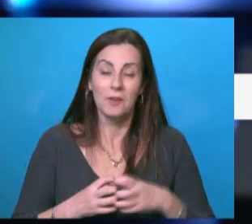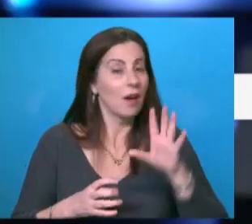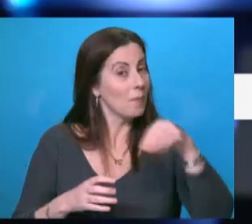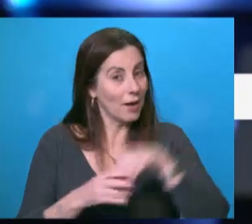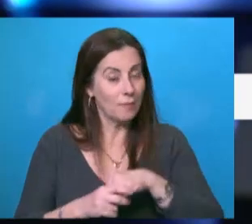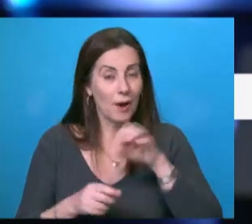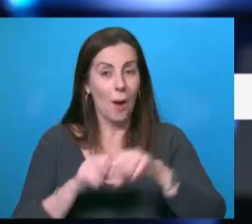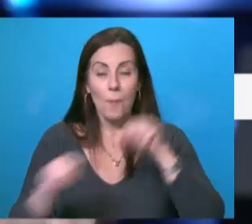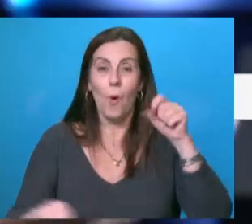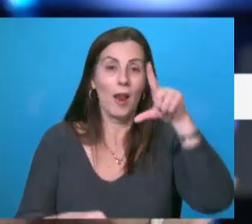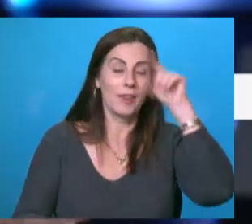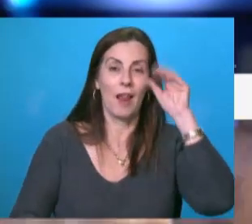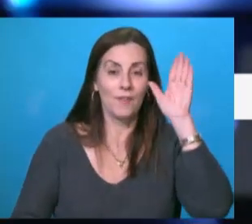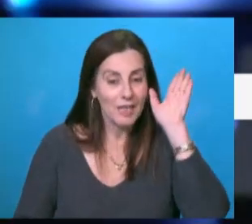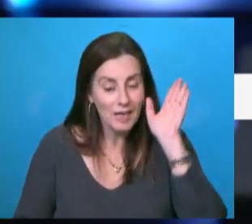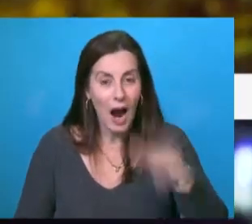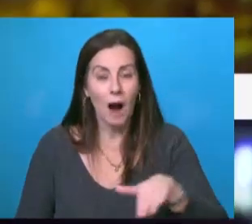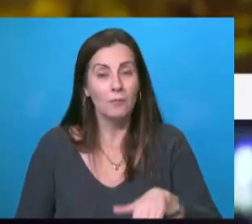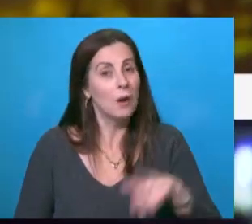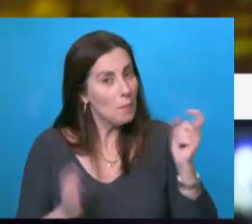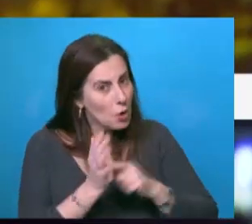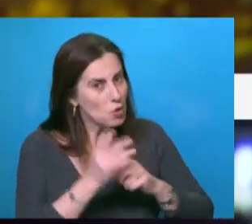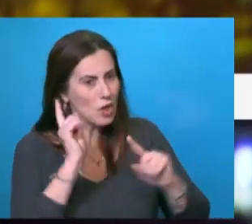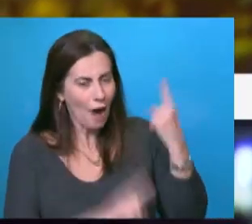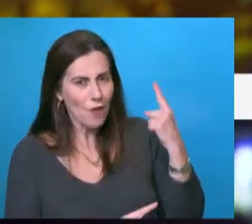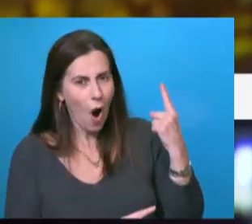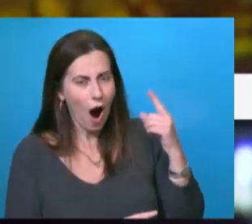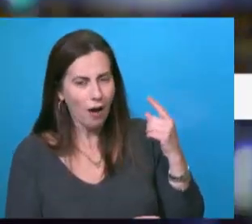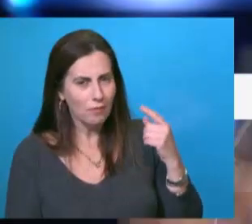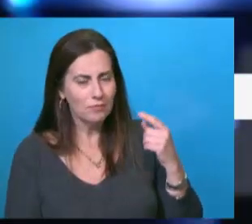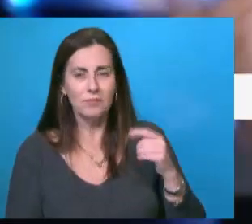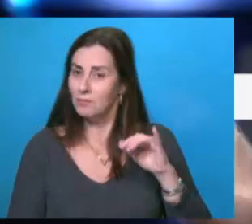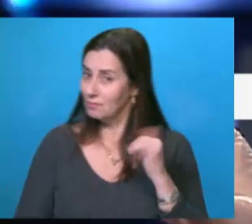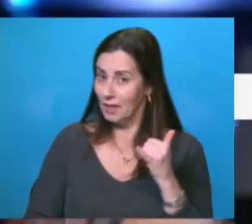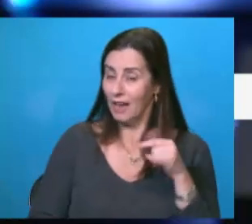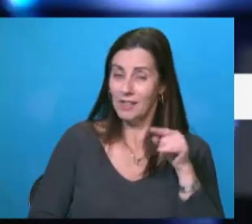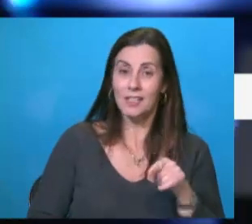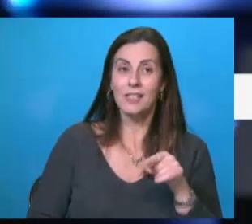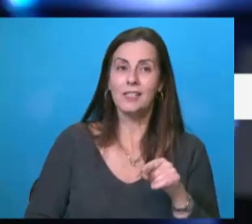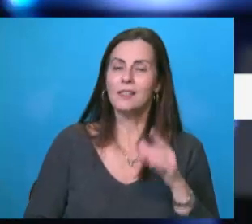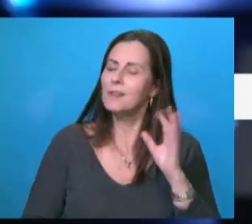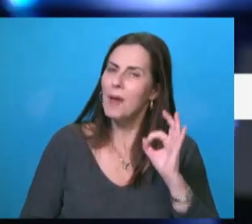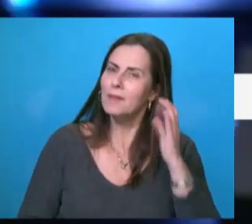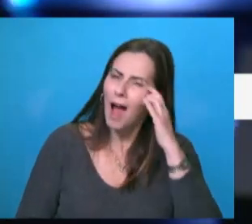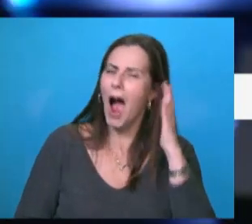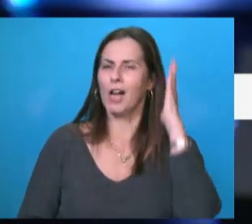תל אביב. שביקוש ממש אדיר לדבר הזה, אם ככה. כן, זה החזון בעצם,